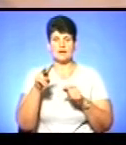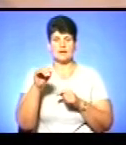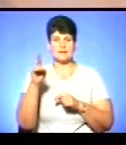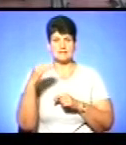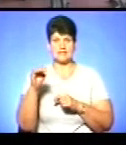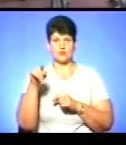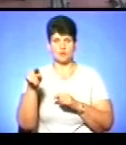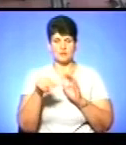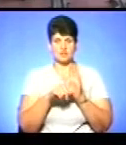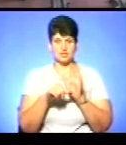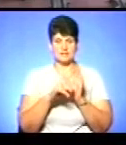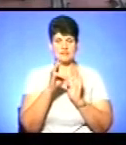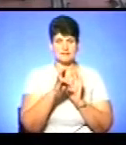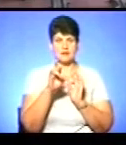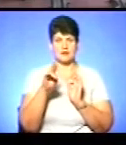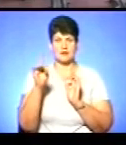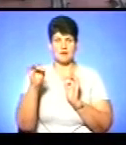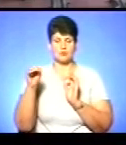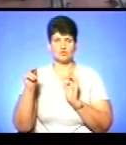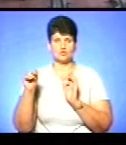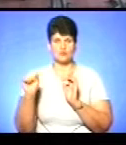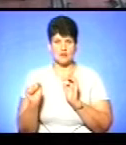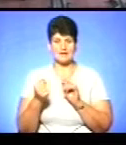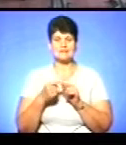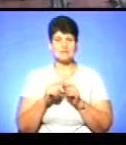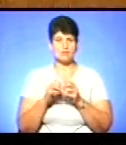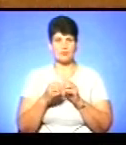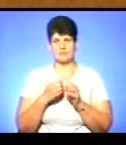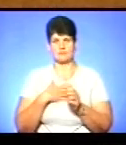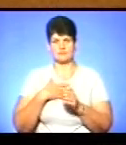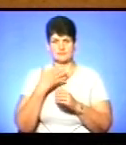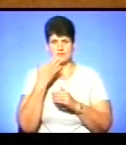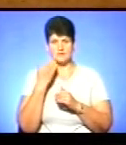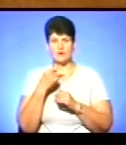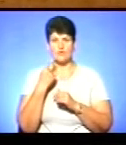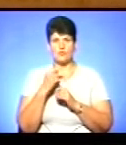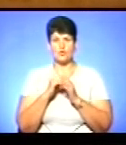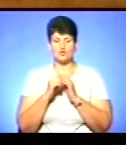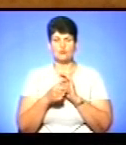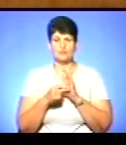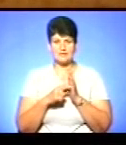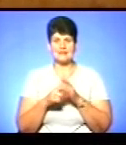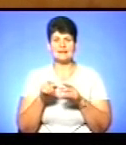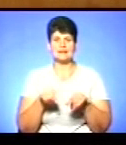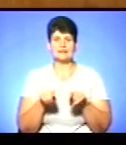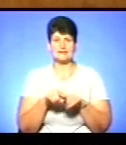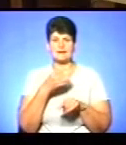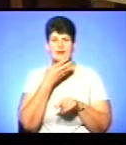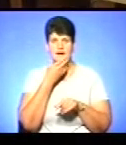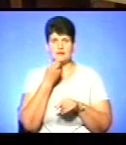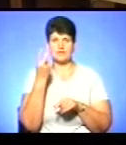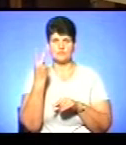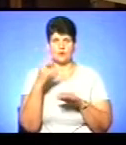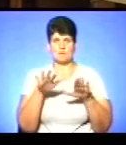номер 6 імені Назарія Яремчука цією проблемою не переймаються. Кажуть, в кожному класі в них і так гарні двомісні